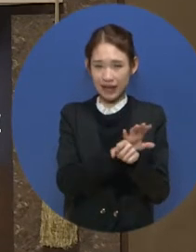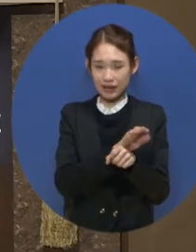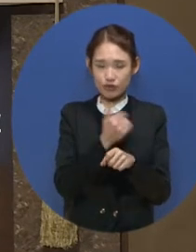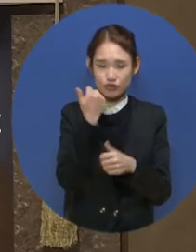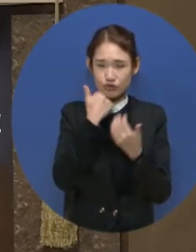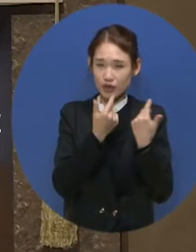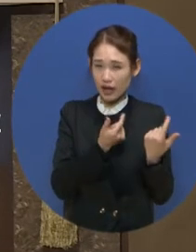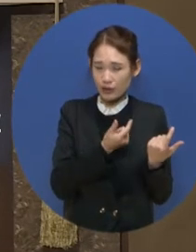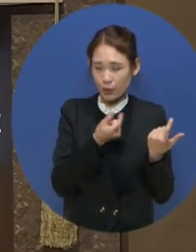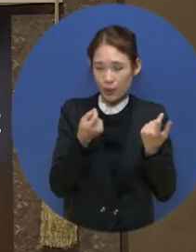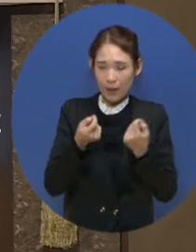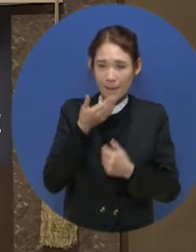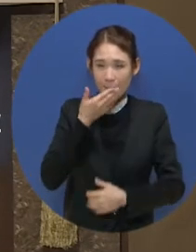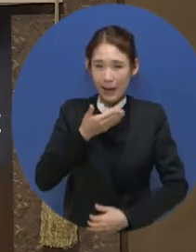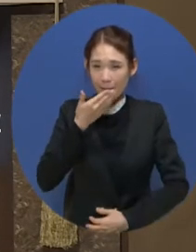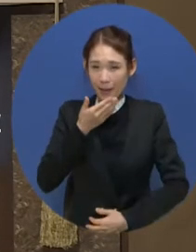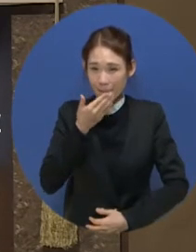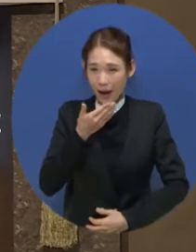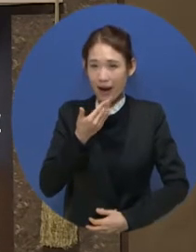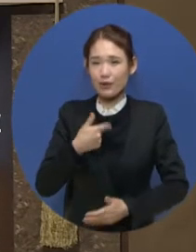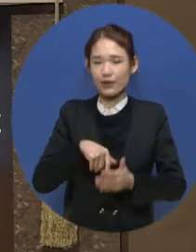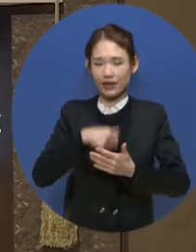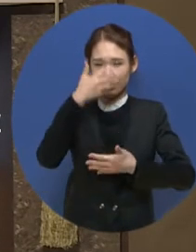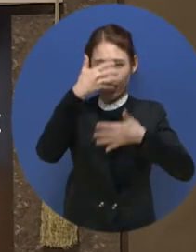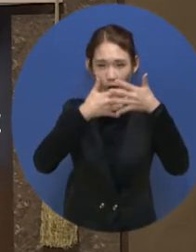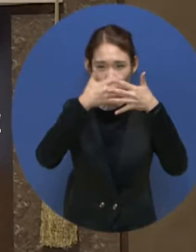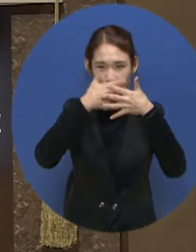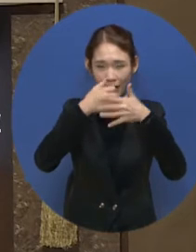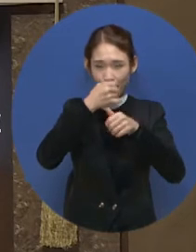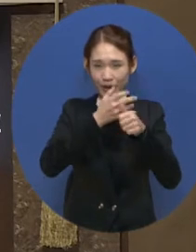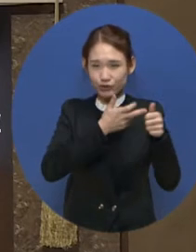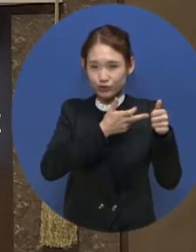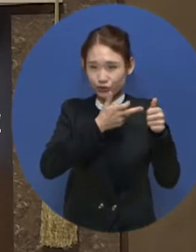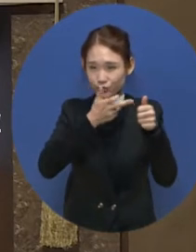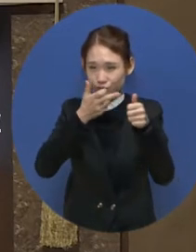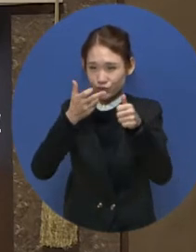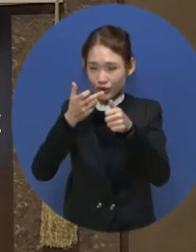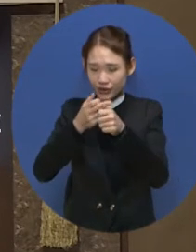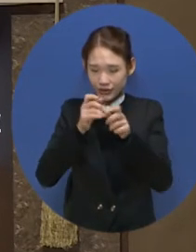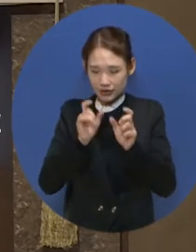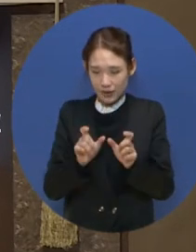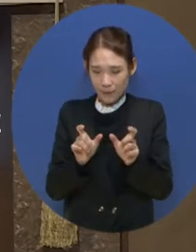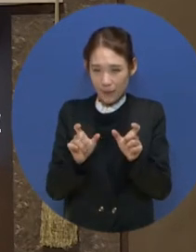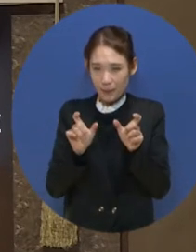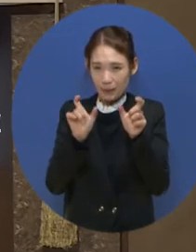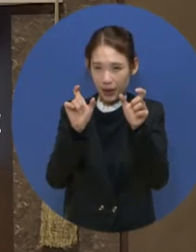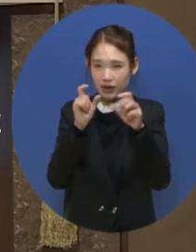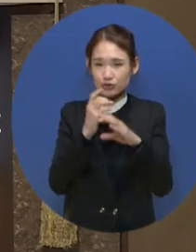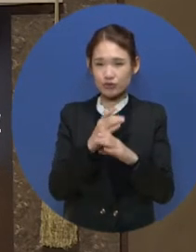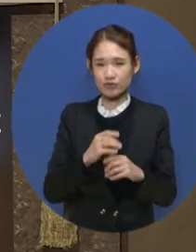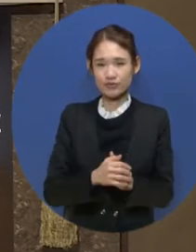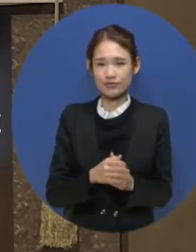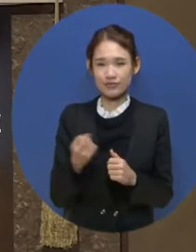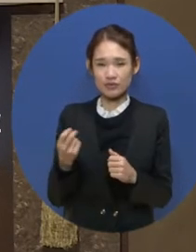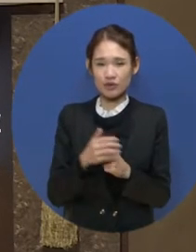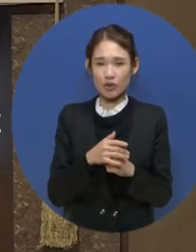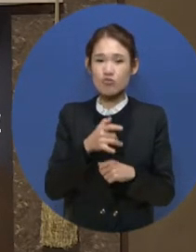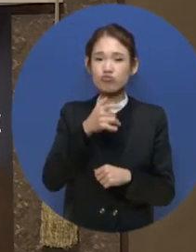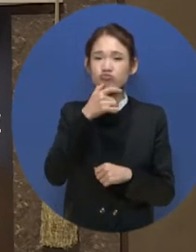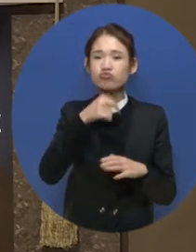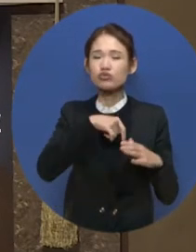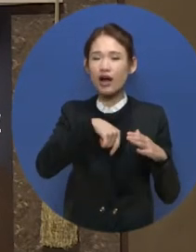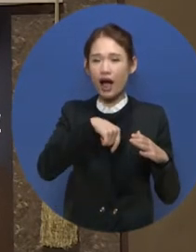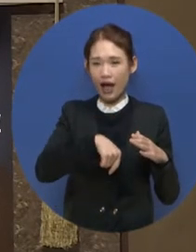할 수 있는 것들을 영상으로 찍어서 지금 인지 계속 시리즈로 올리고 있고 예 또 이제 물 속에서 이렇게